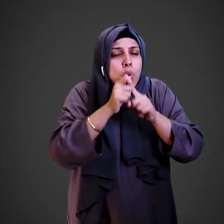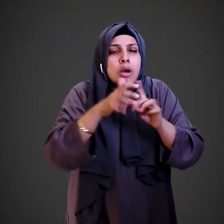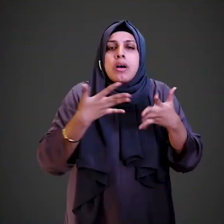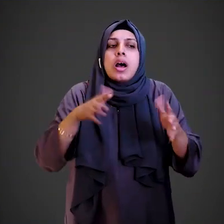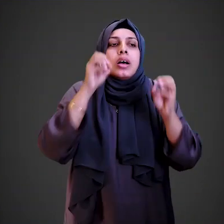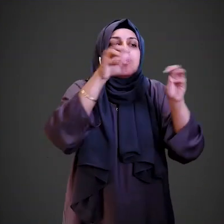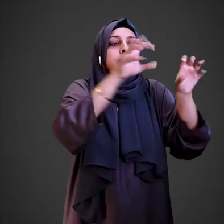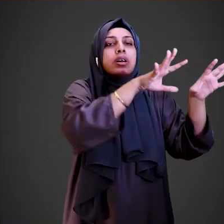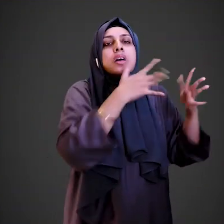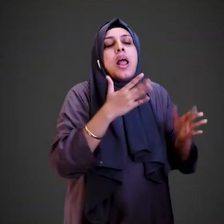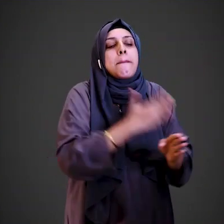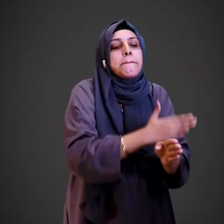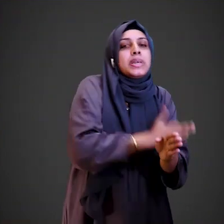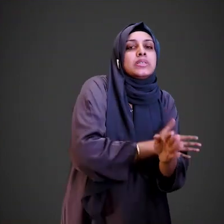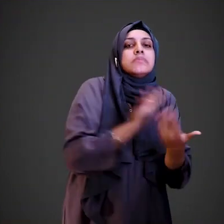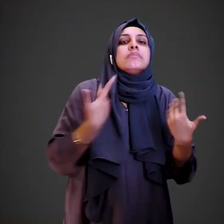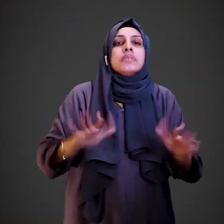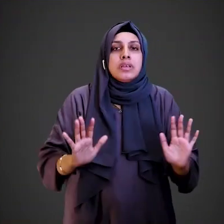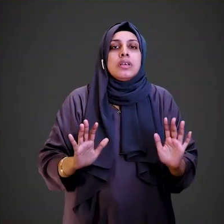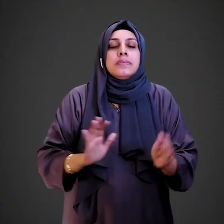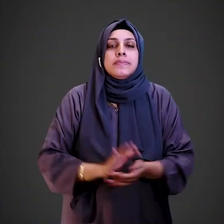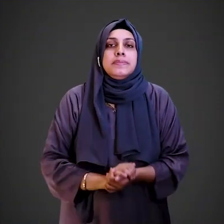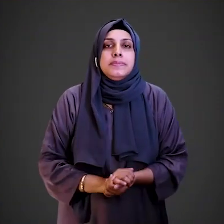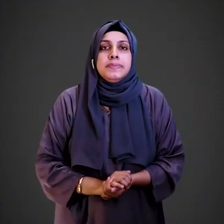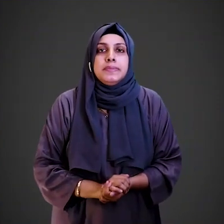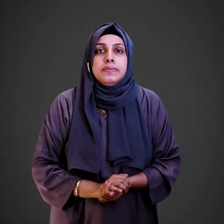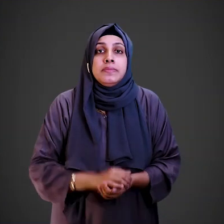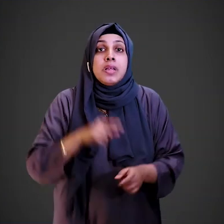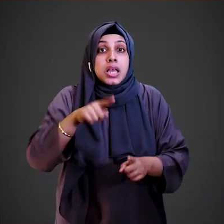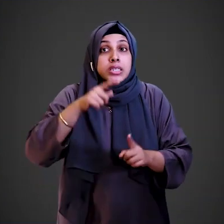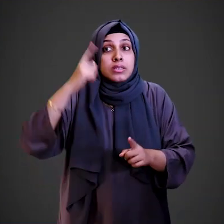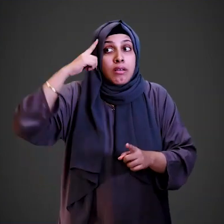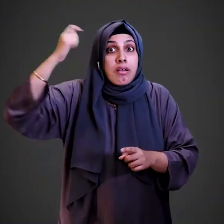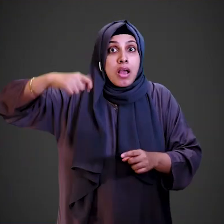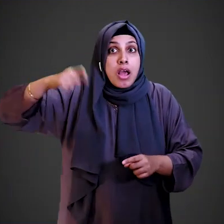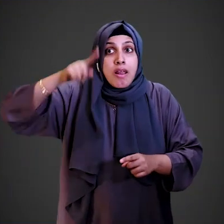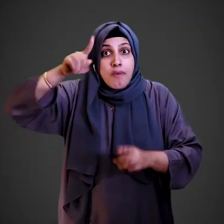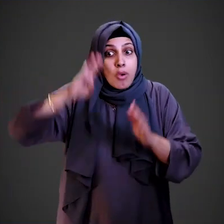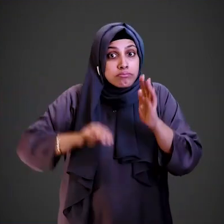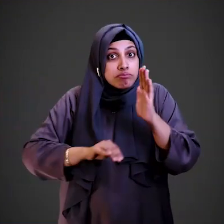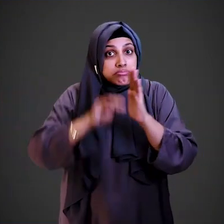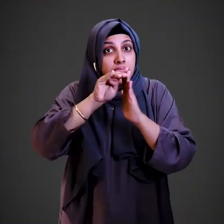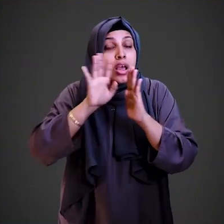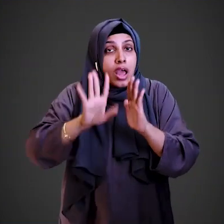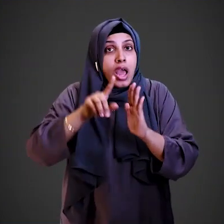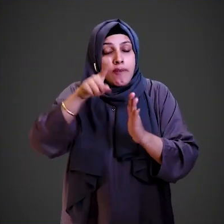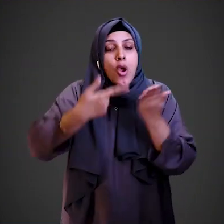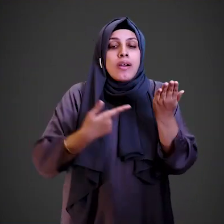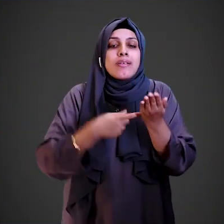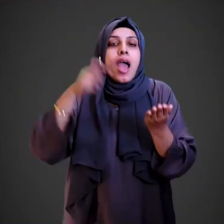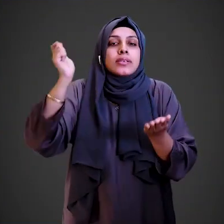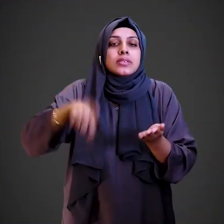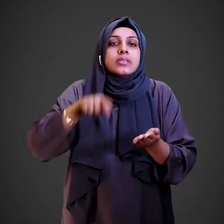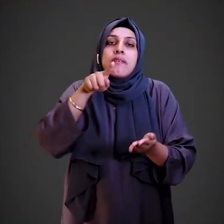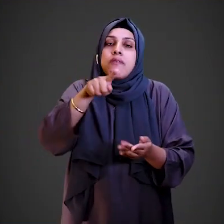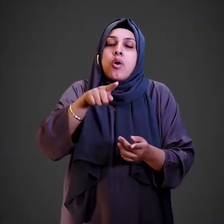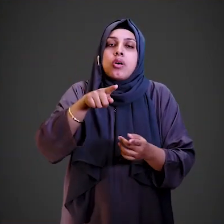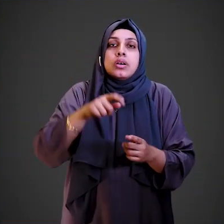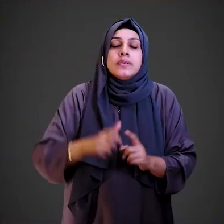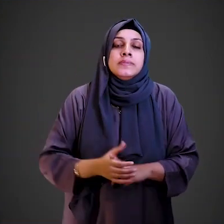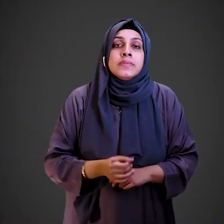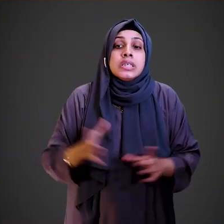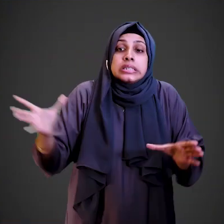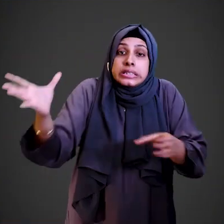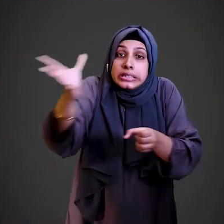था वो इस दौड़ में पीछे रह जाएंगे। और इस कानून की हुक्मरानी में टैक्स की